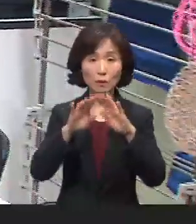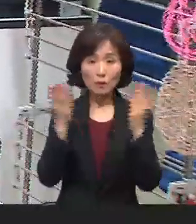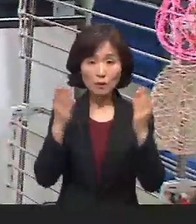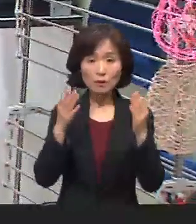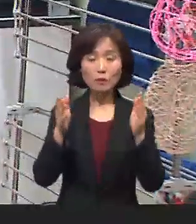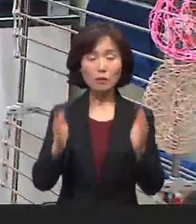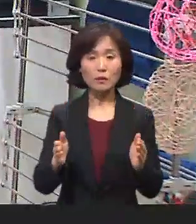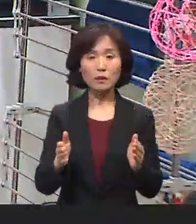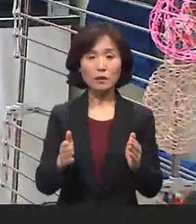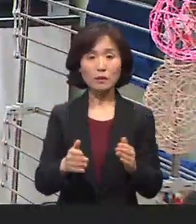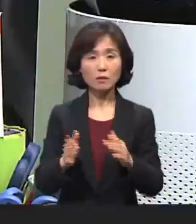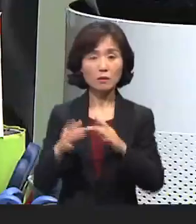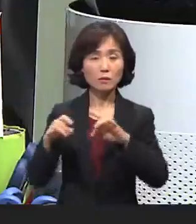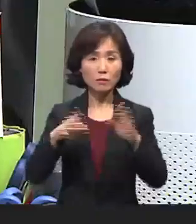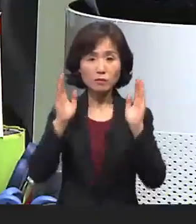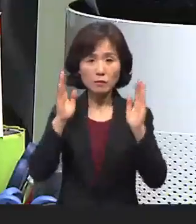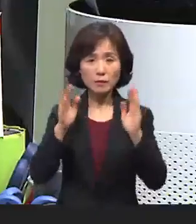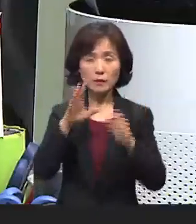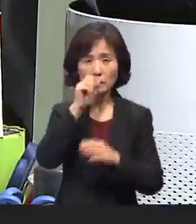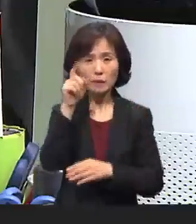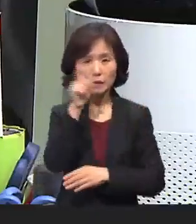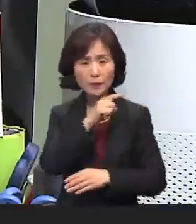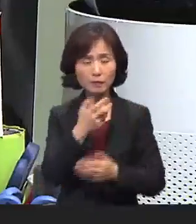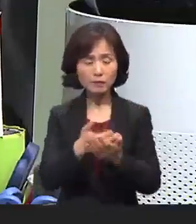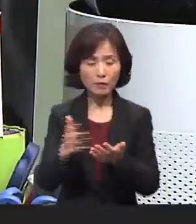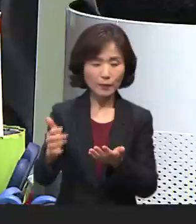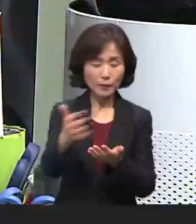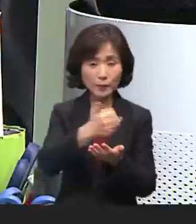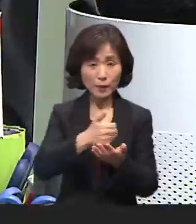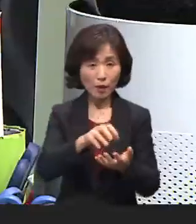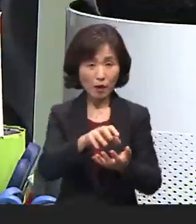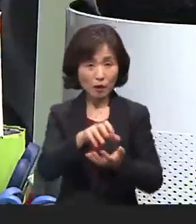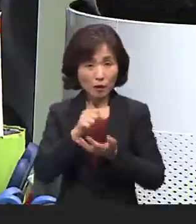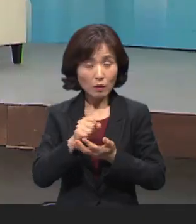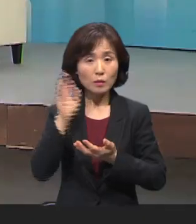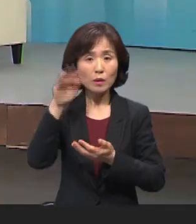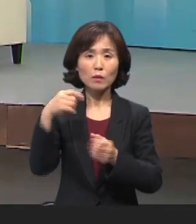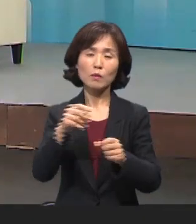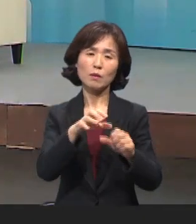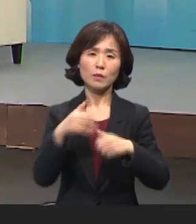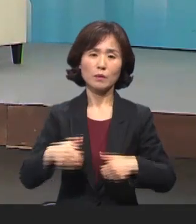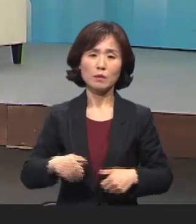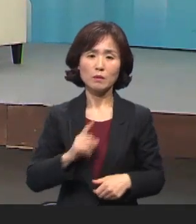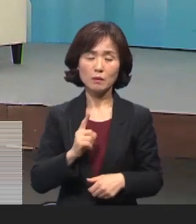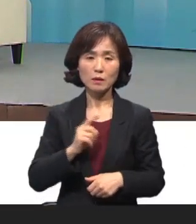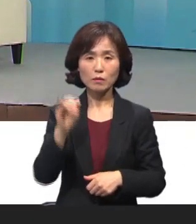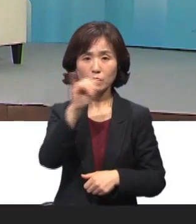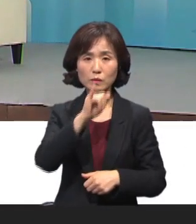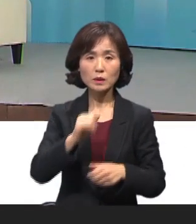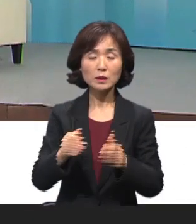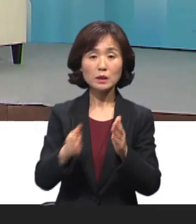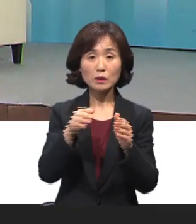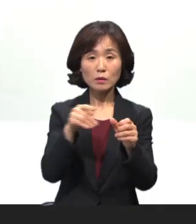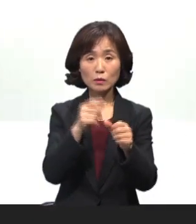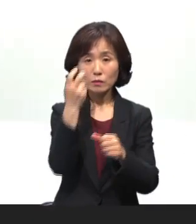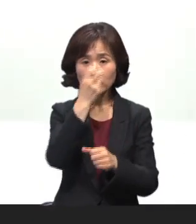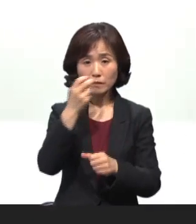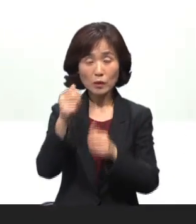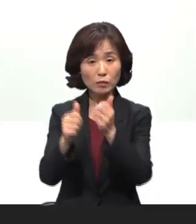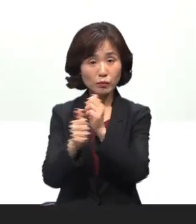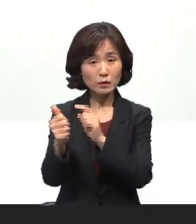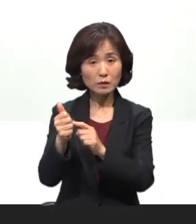수업의 장단점 등 데이터를 모아 미래 교육에 활용해야 한다는 의견도 나왔습니다. 전국 시도교육감협의회 최규진